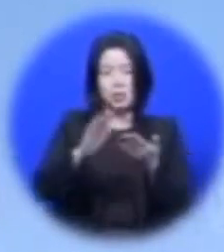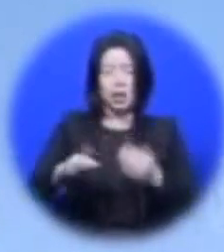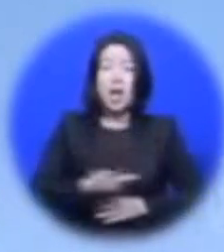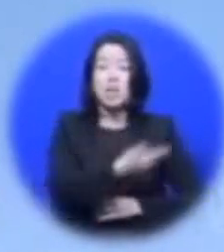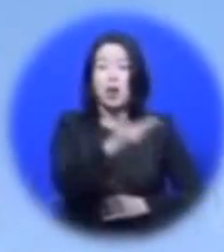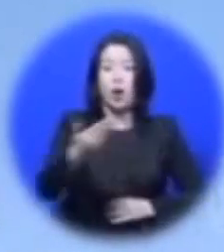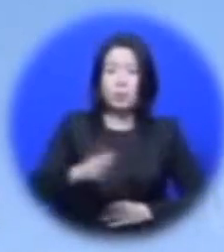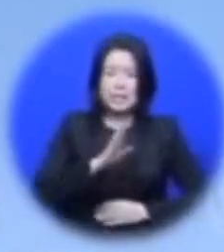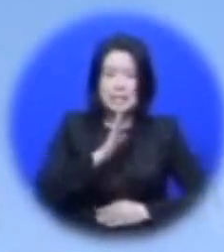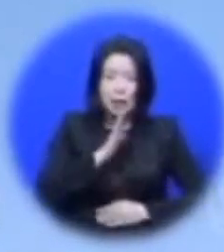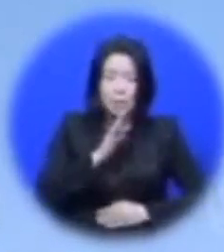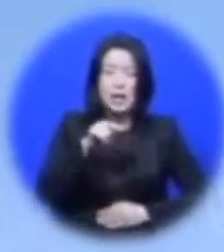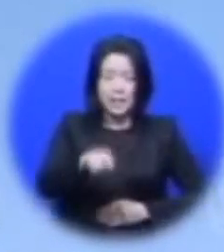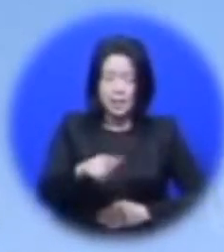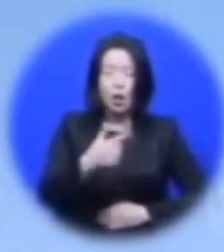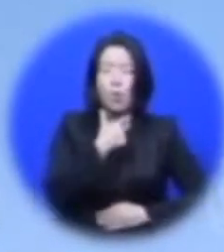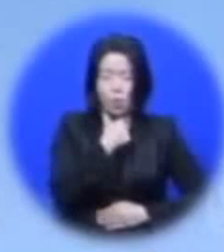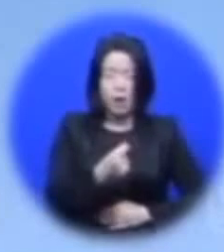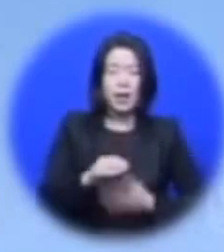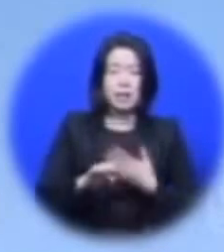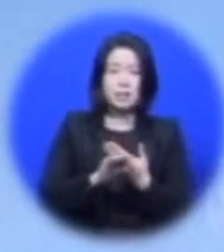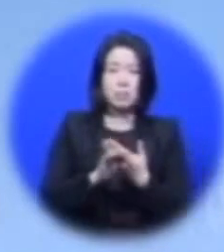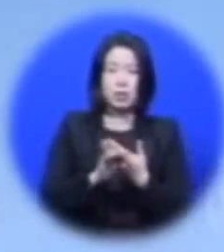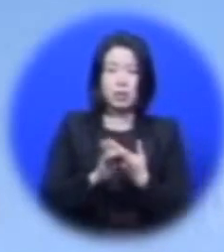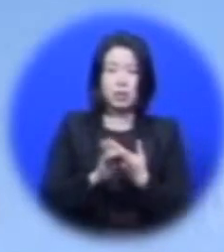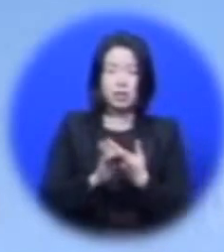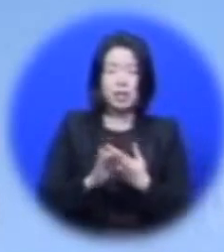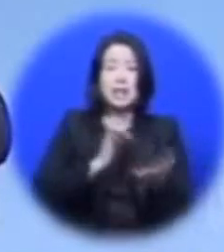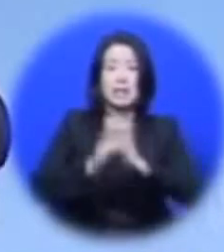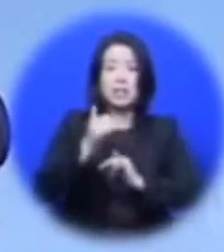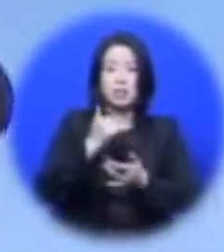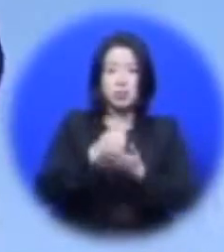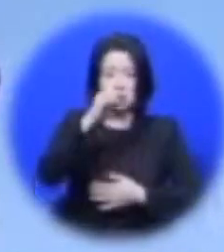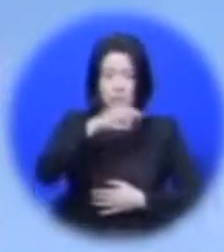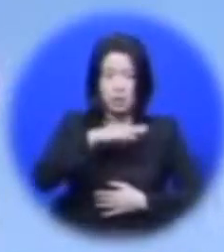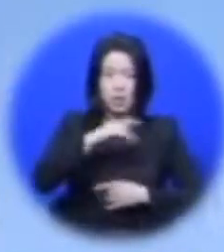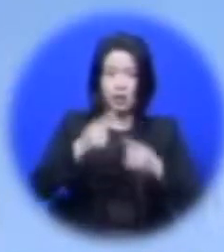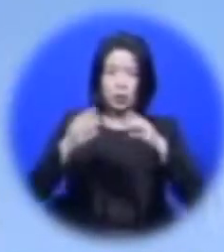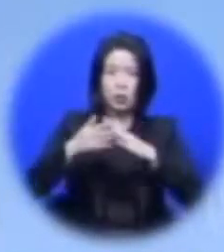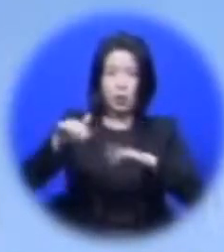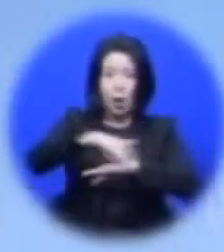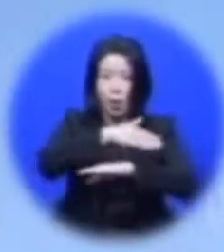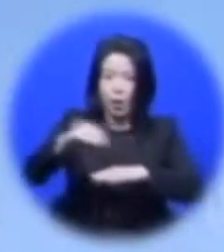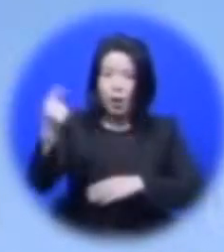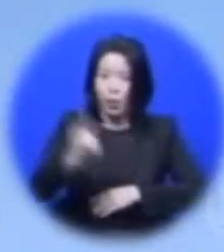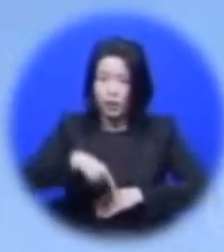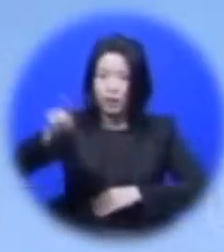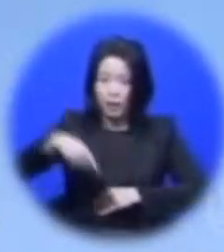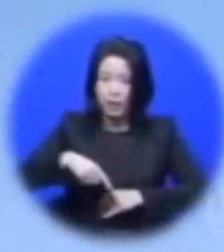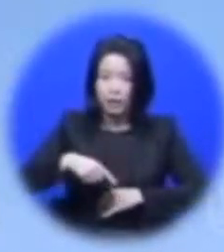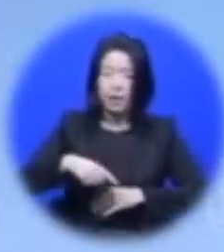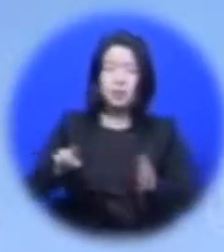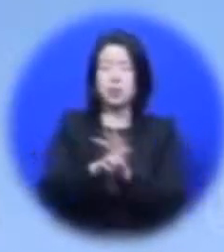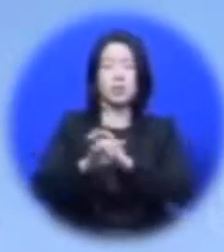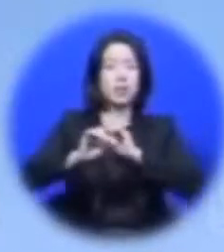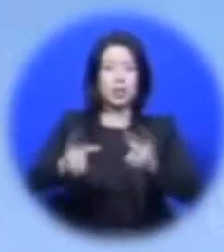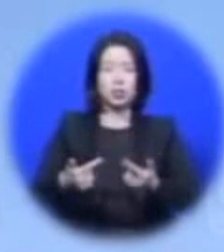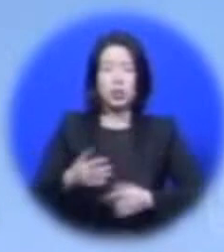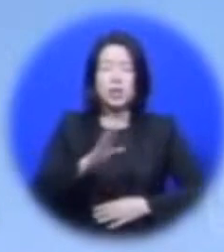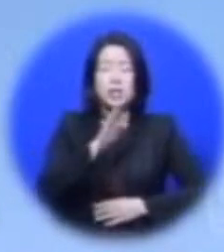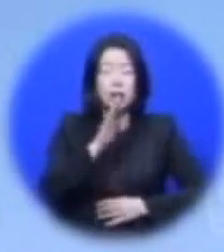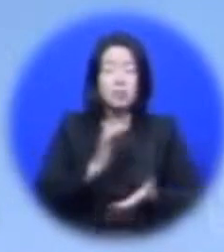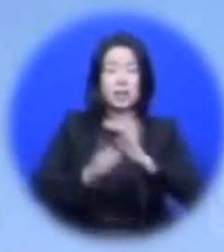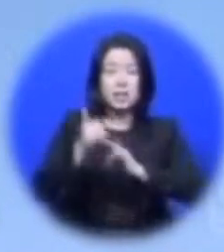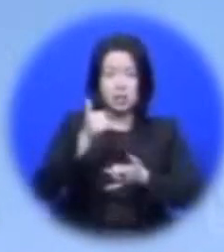여러분들이 정말 그걸 원하시면, 예수님을 그냥 교회만 왔다 갔다 하는 식으로 믿는 게 아니고 정말